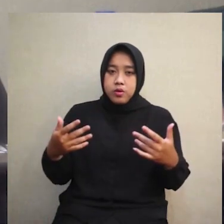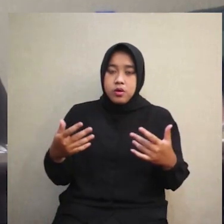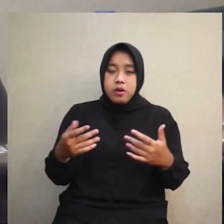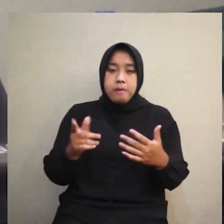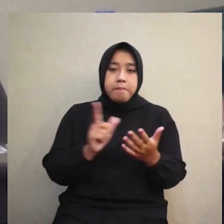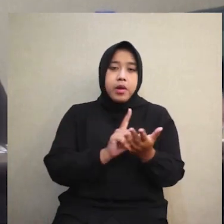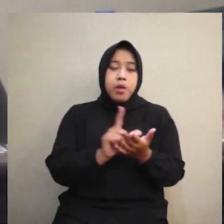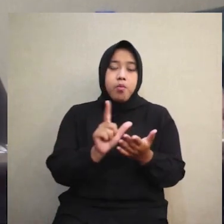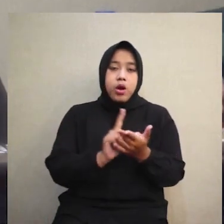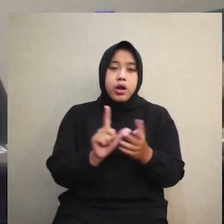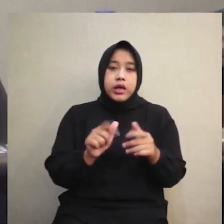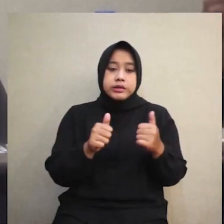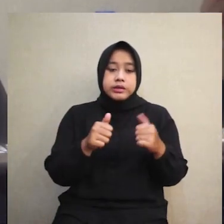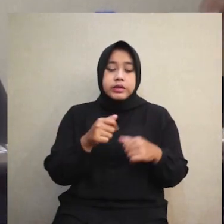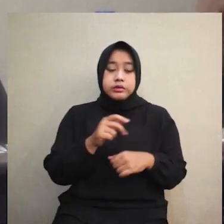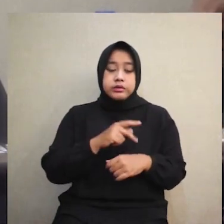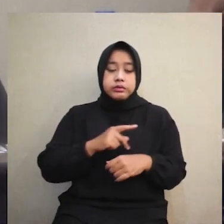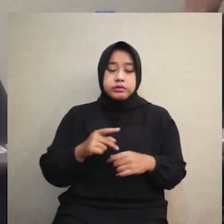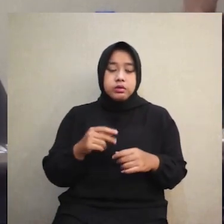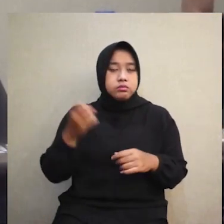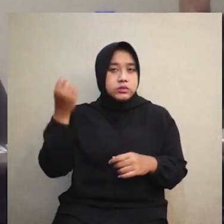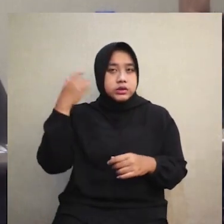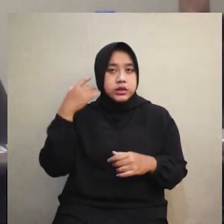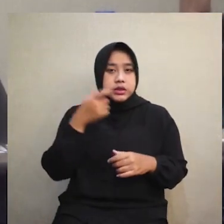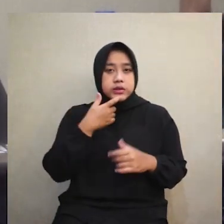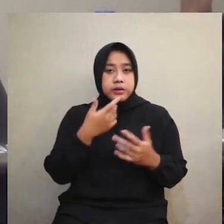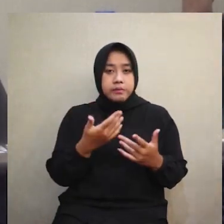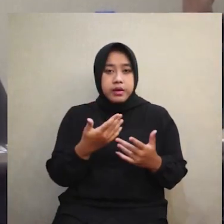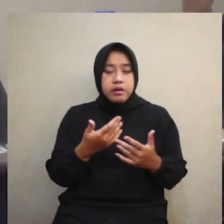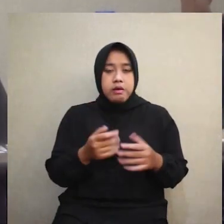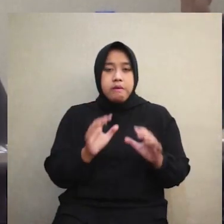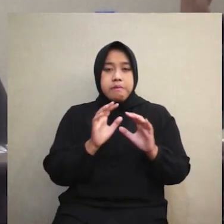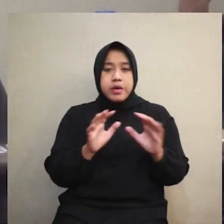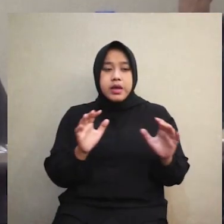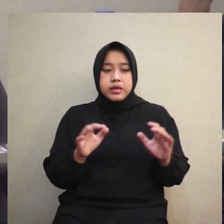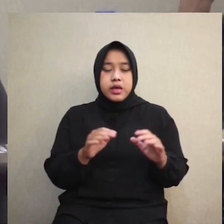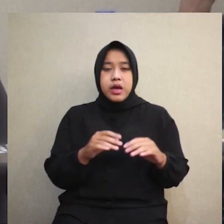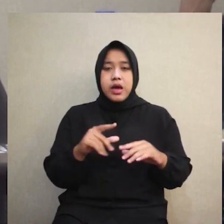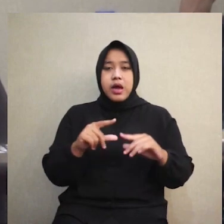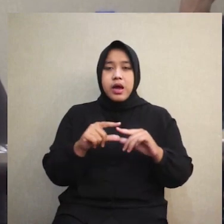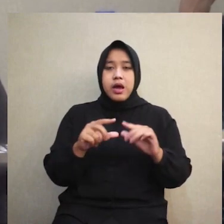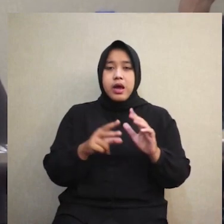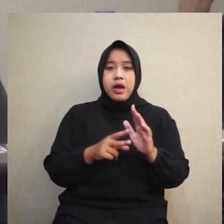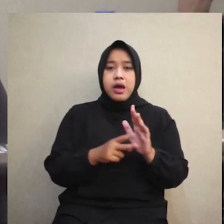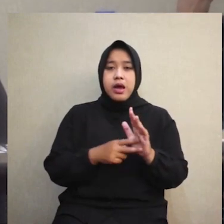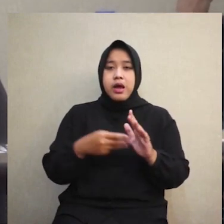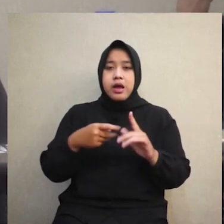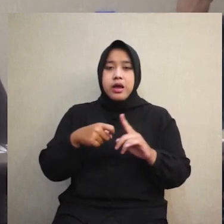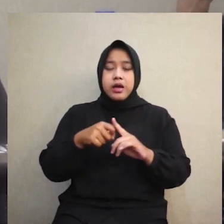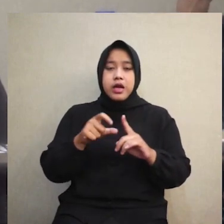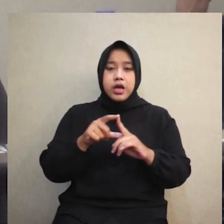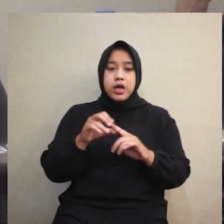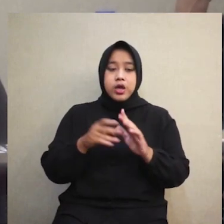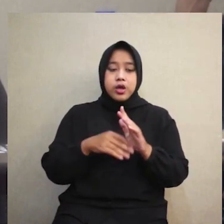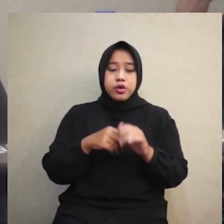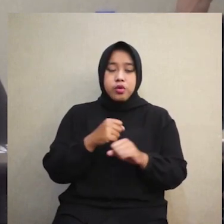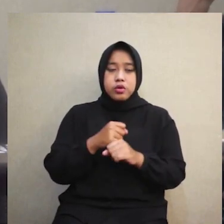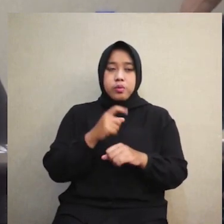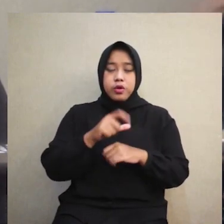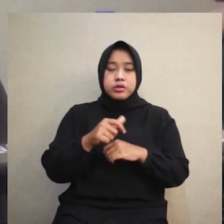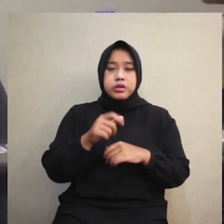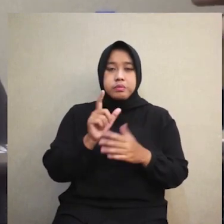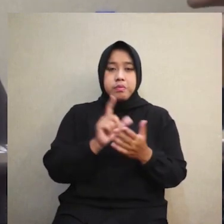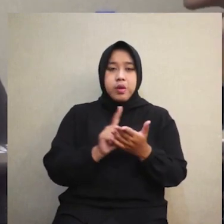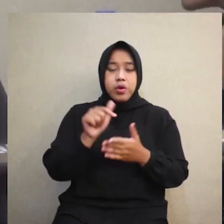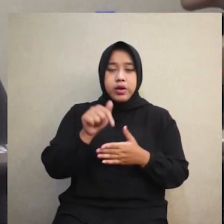pelaporannya kita mendengar banyak anekdot tentang proses pelaporan tadi itu